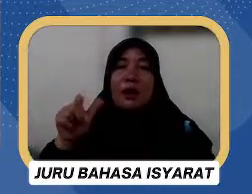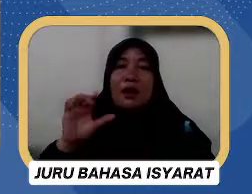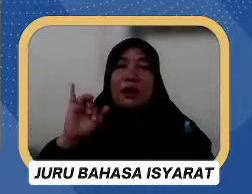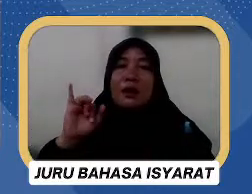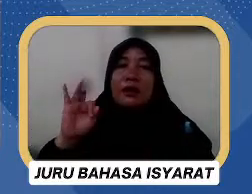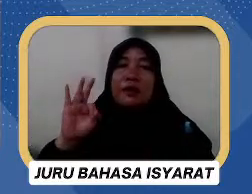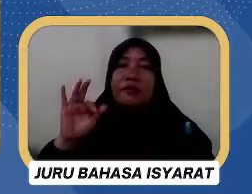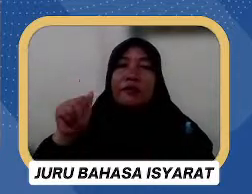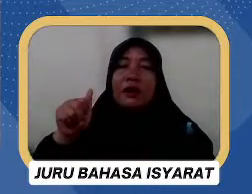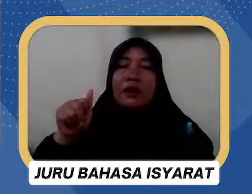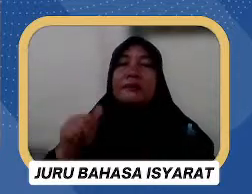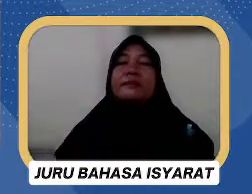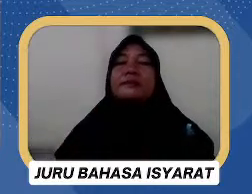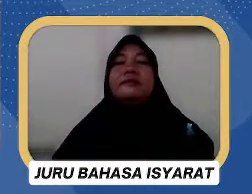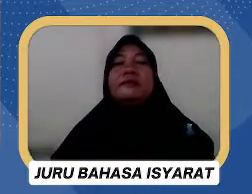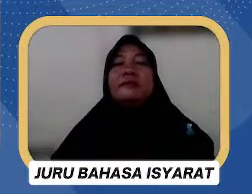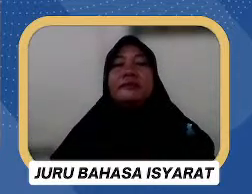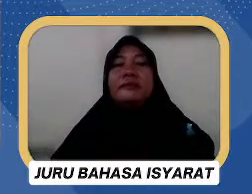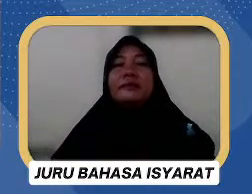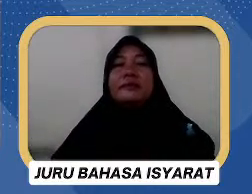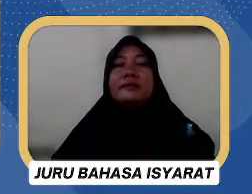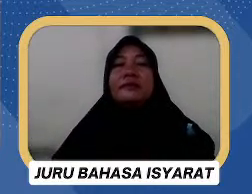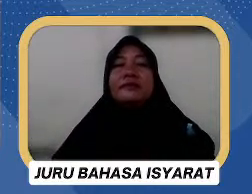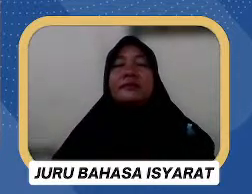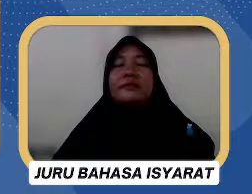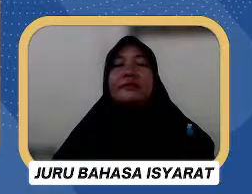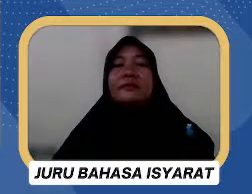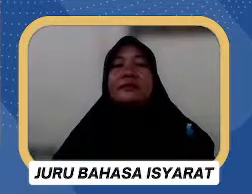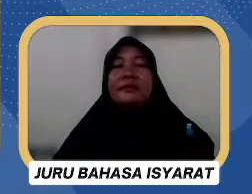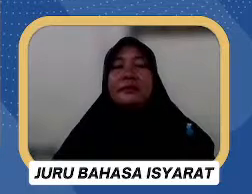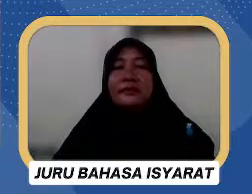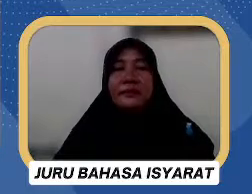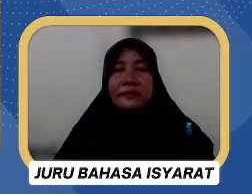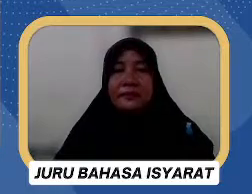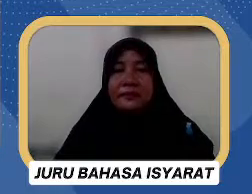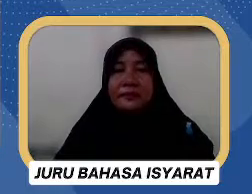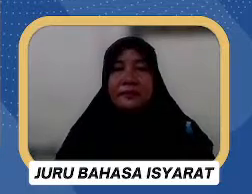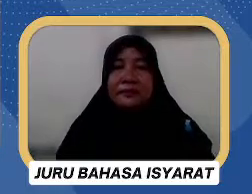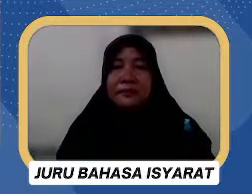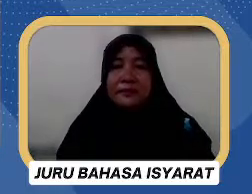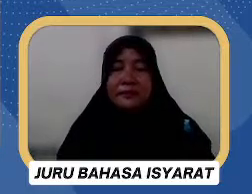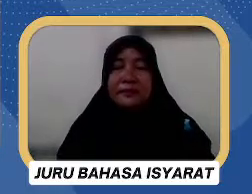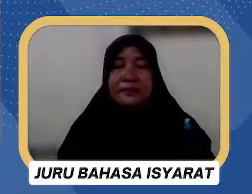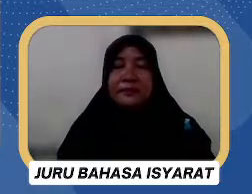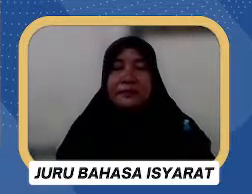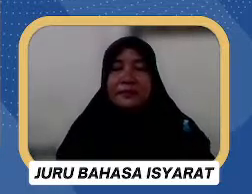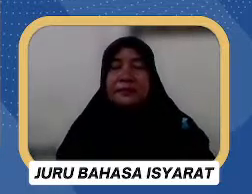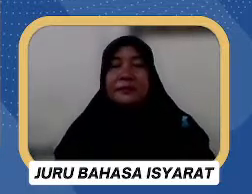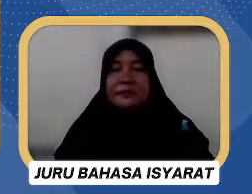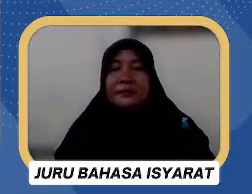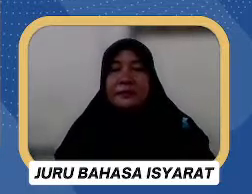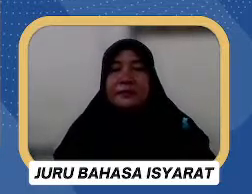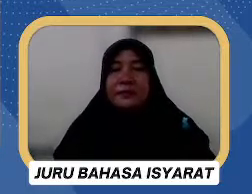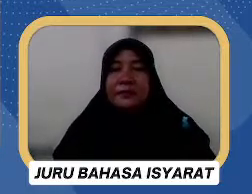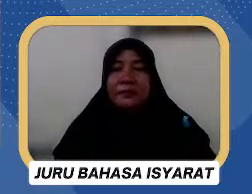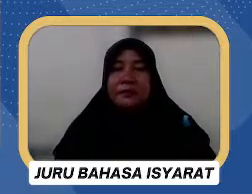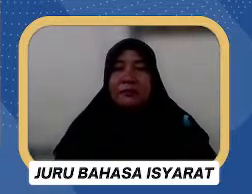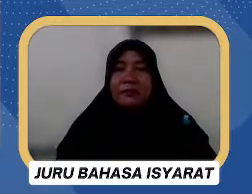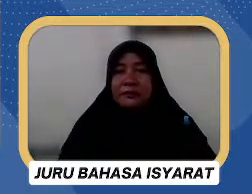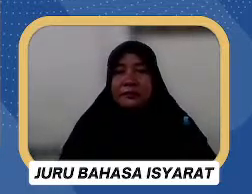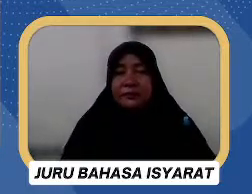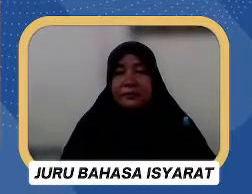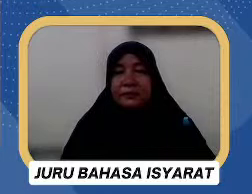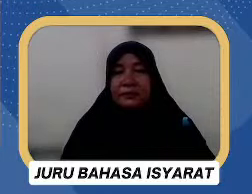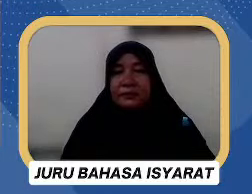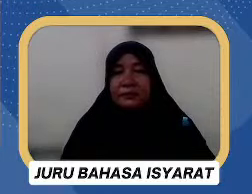Halo Kak Alifah, bisa dinyalakan kameranya dan mikrofonnya terlebih dahulu agar bisa bertanya langsung